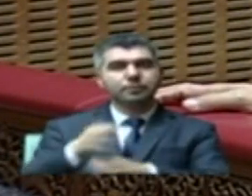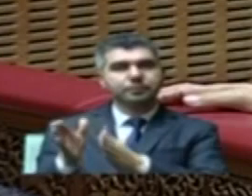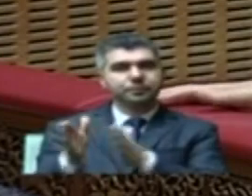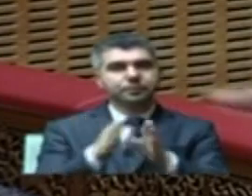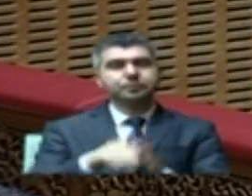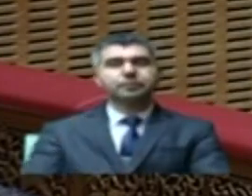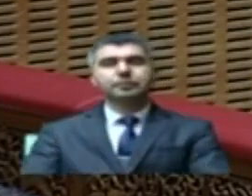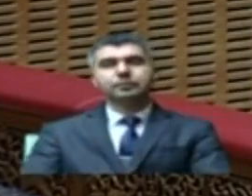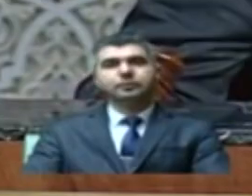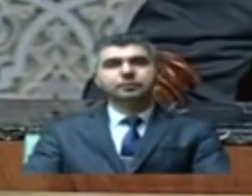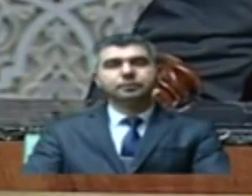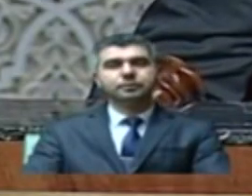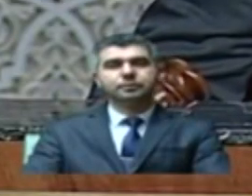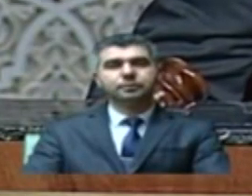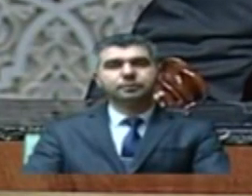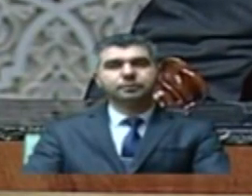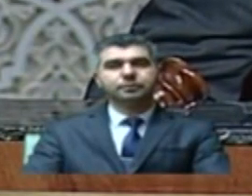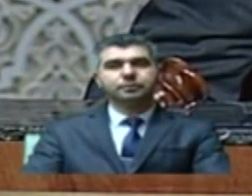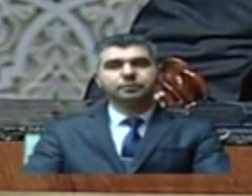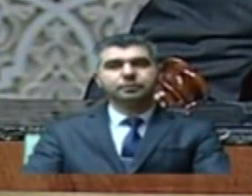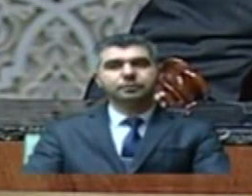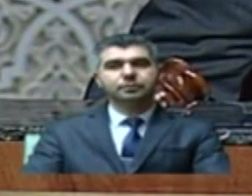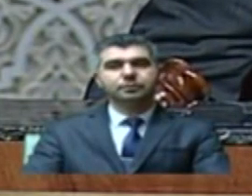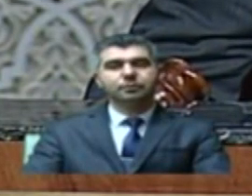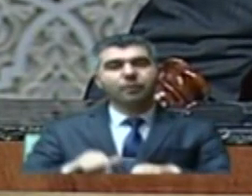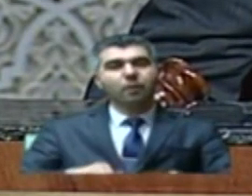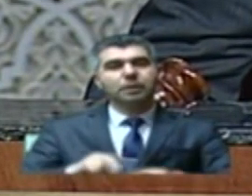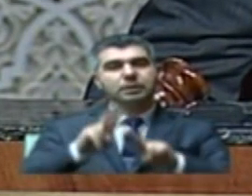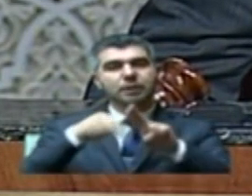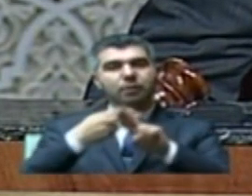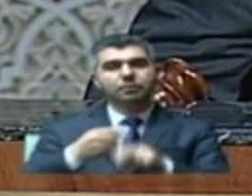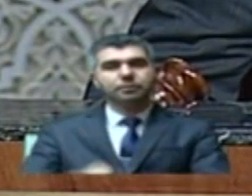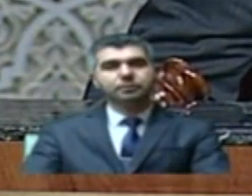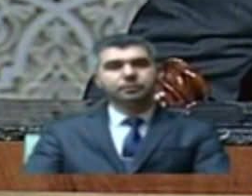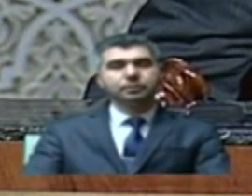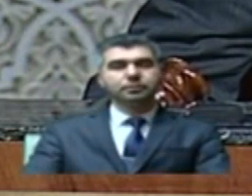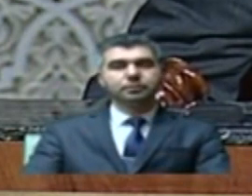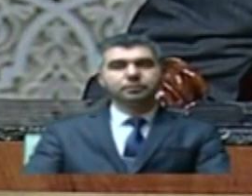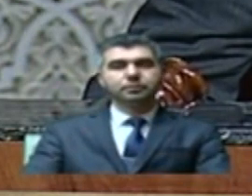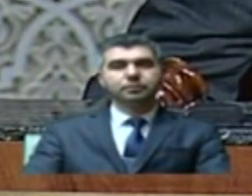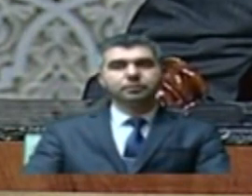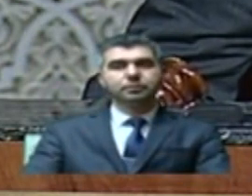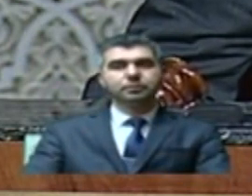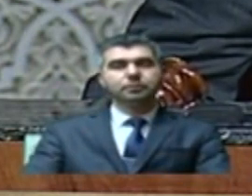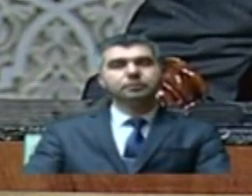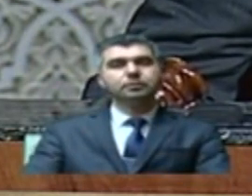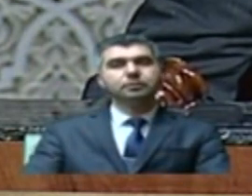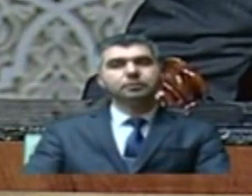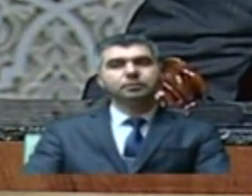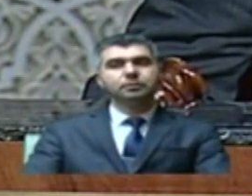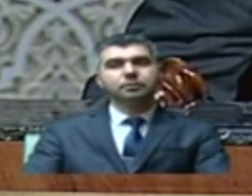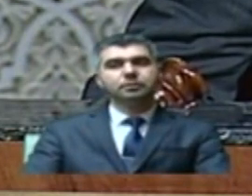الوقت. شكرا. شكرا سيد المستشار لكم الكلمه اذا رغبتم في ذلك. السيد الوزير المنتدب للرد على التعقيب تفضل.